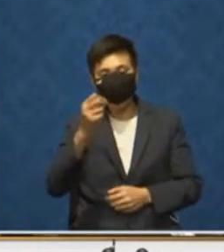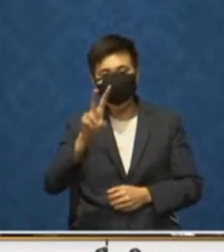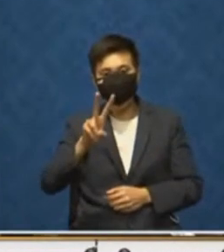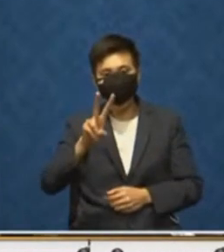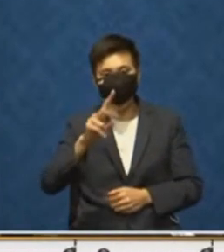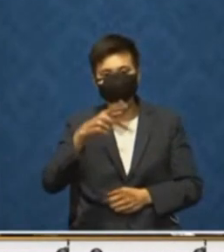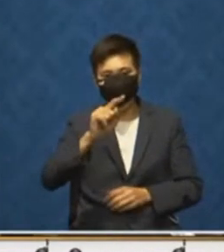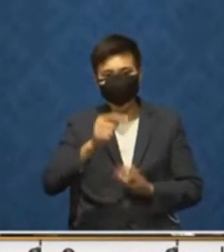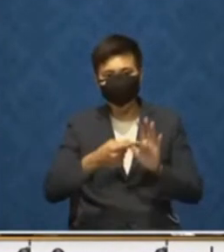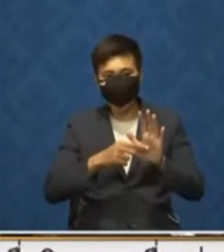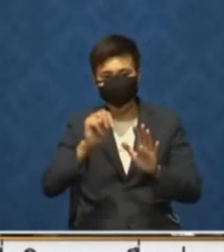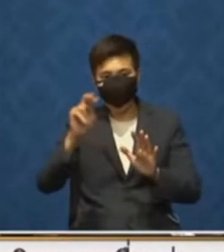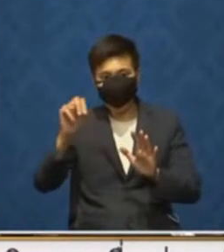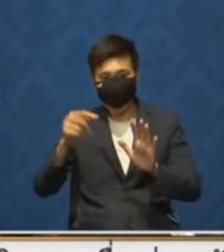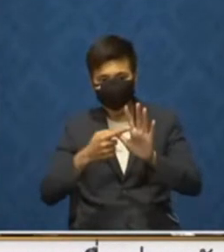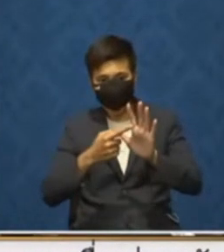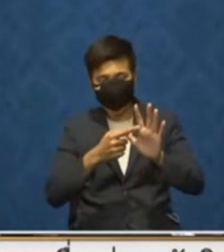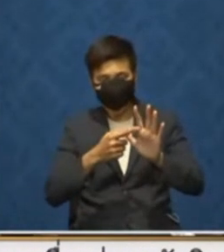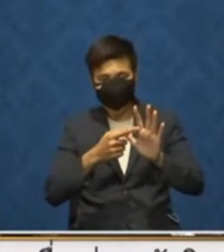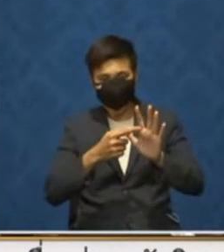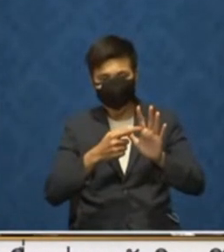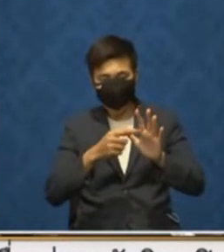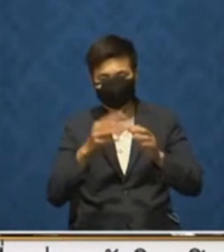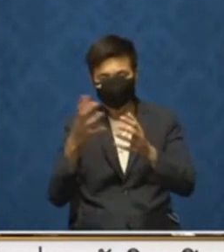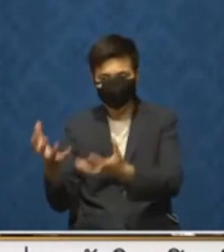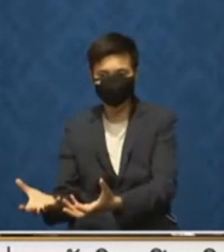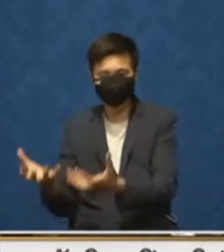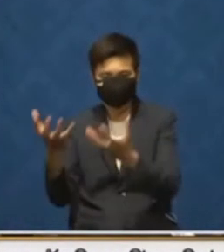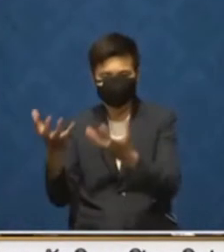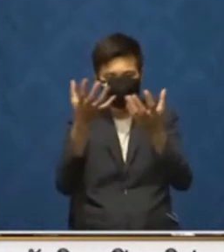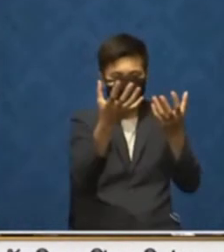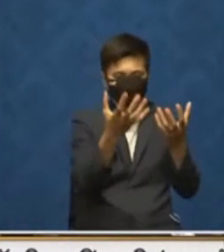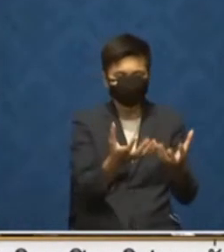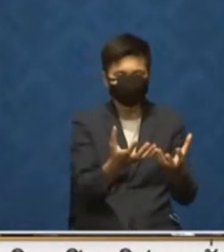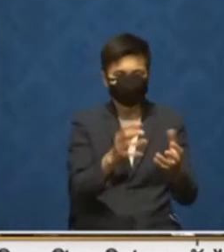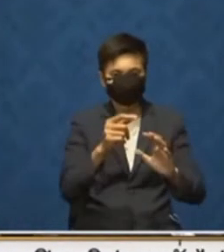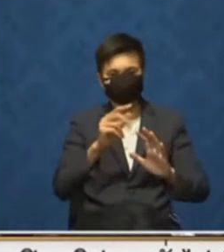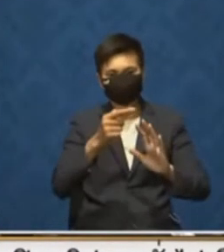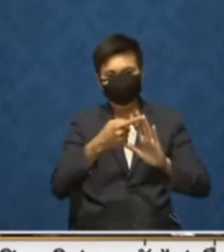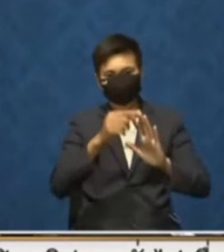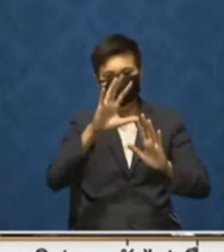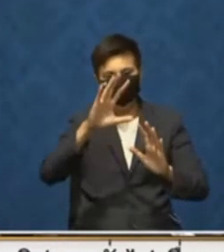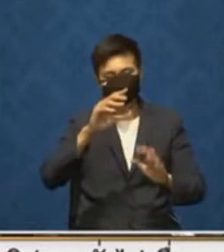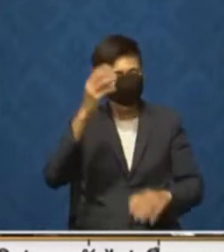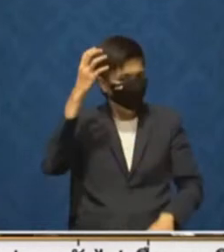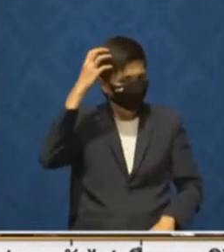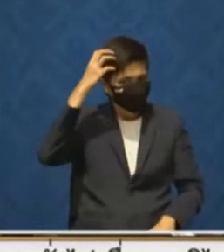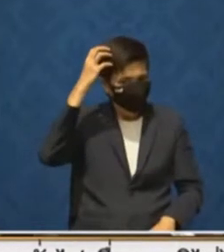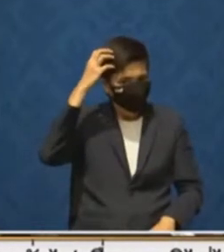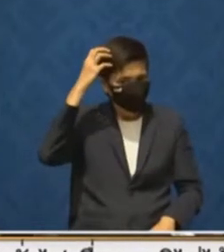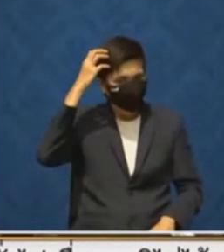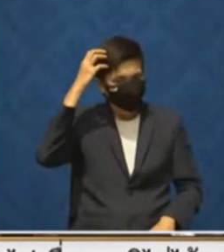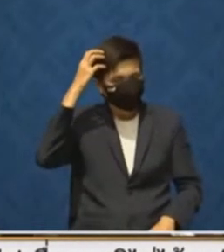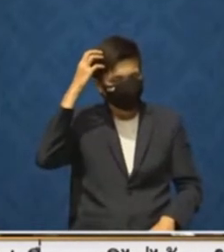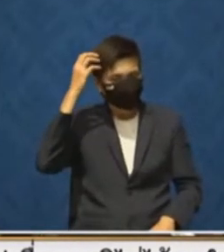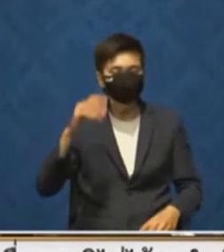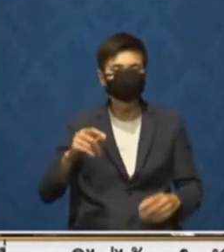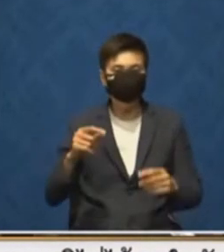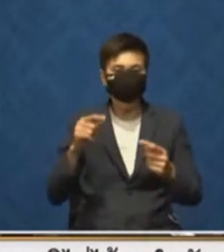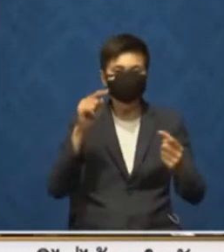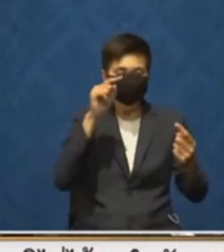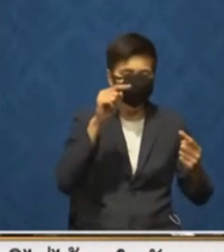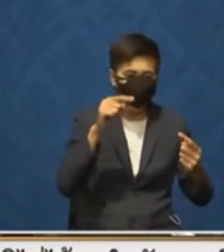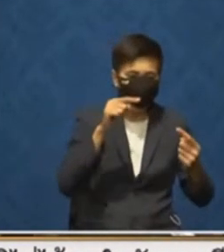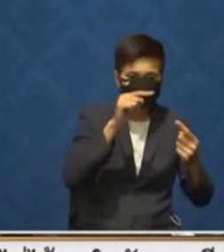เรือและมาขึ้นที่เชียงแสนผ่านประเทศลาวผ่านประเทศพม่าเวลาผมลงเรือมาวันนั้นนะครับมัน